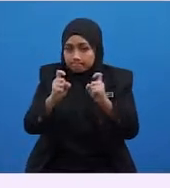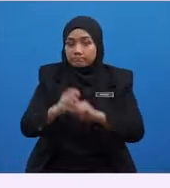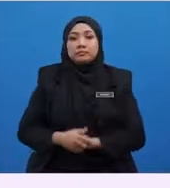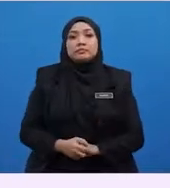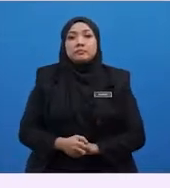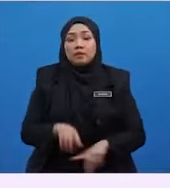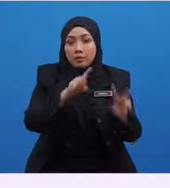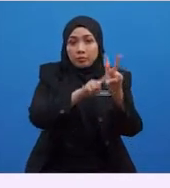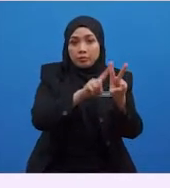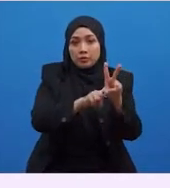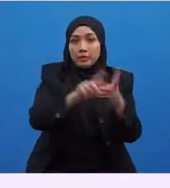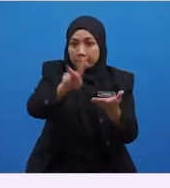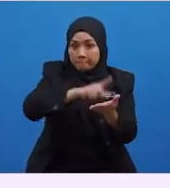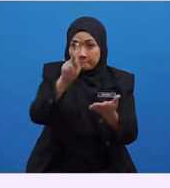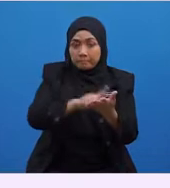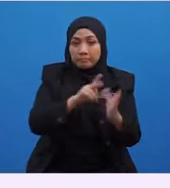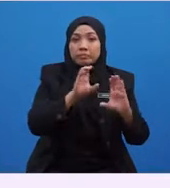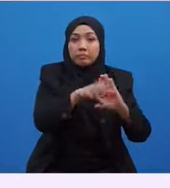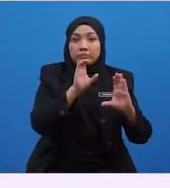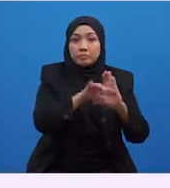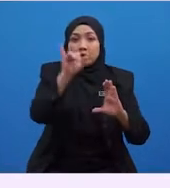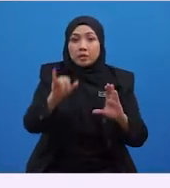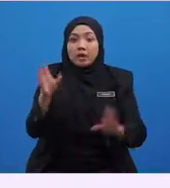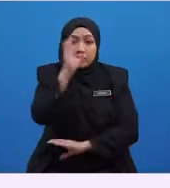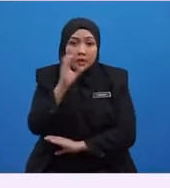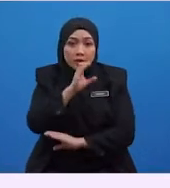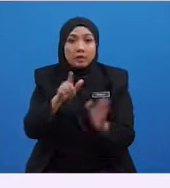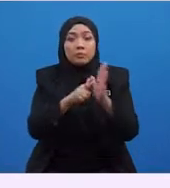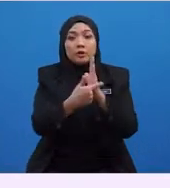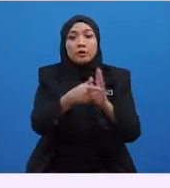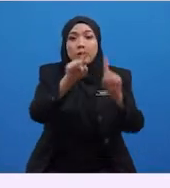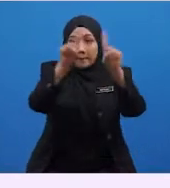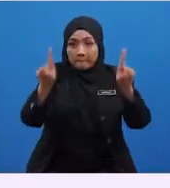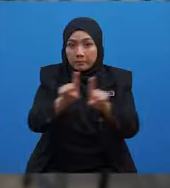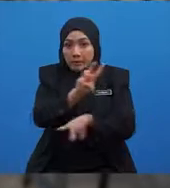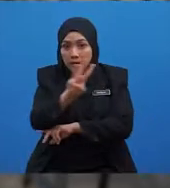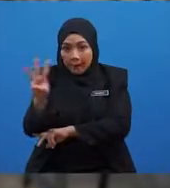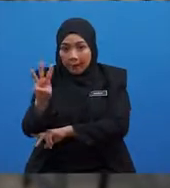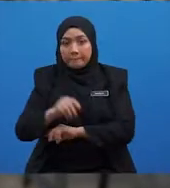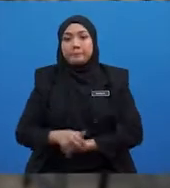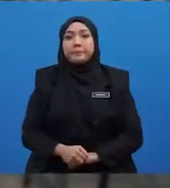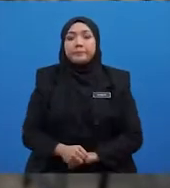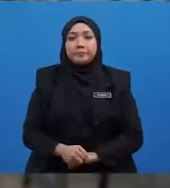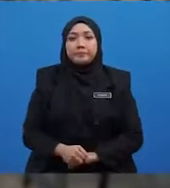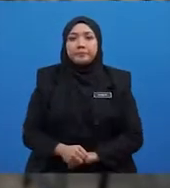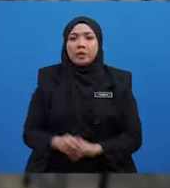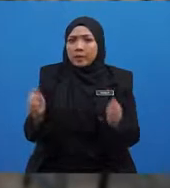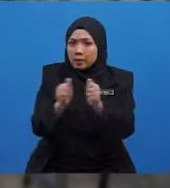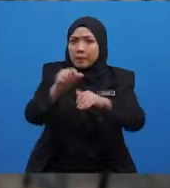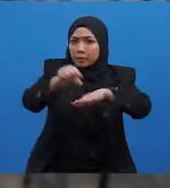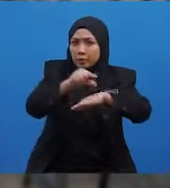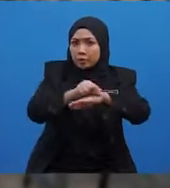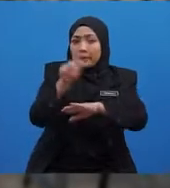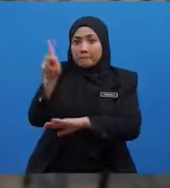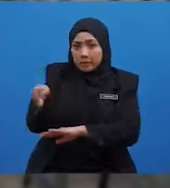Kedua, mengemaskini data yang dicari melalui laman web. Dengan menggunakan